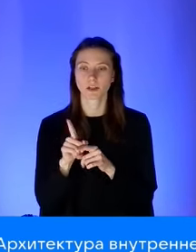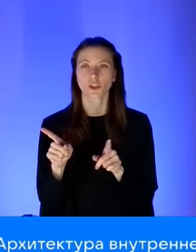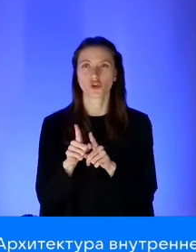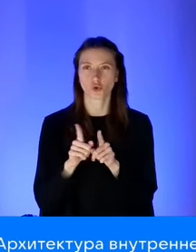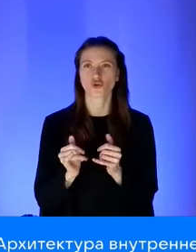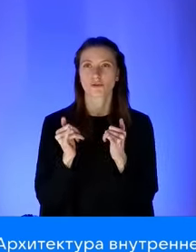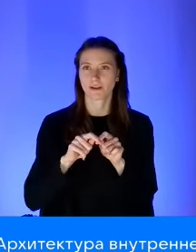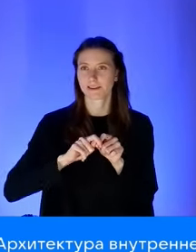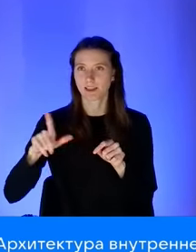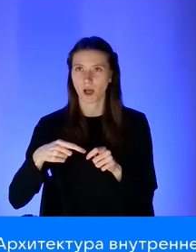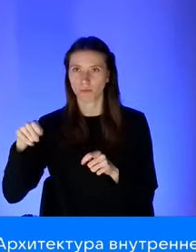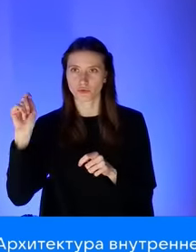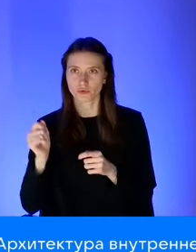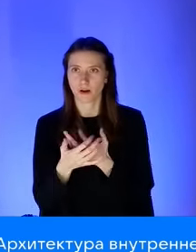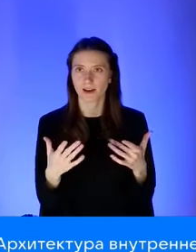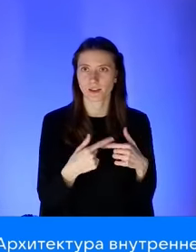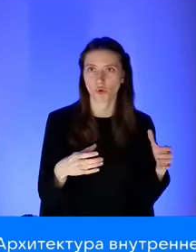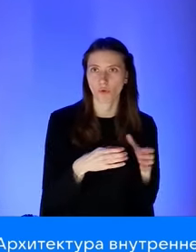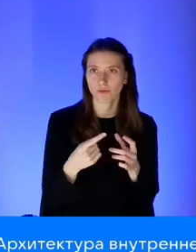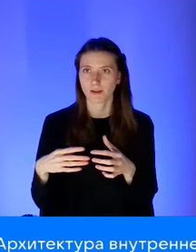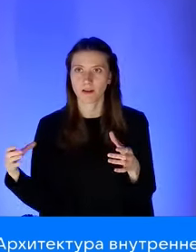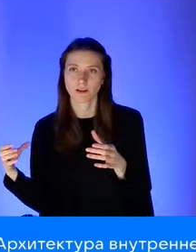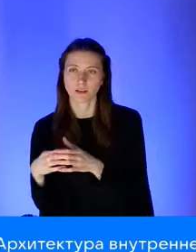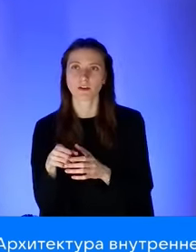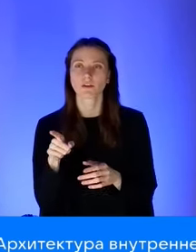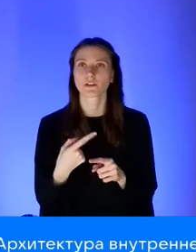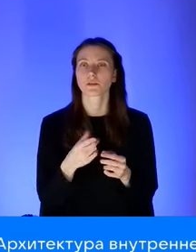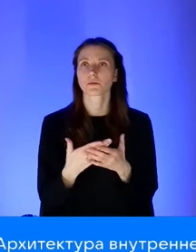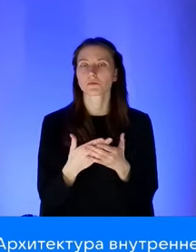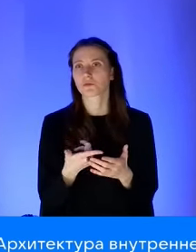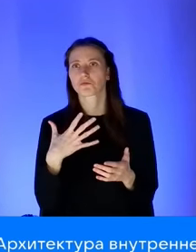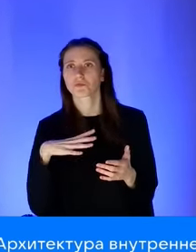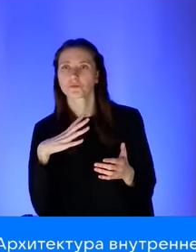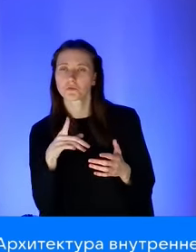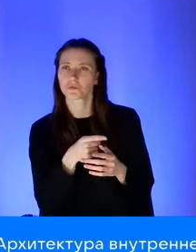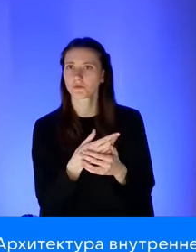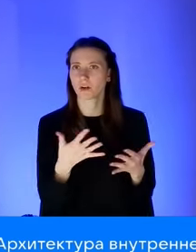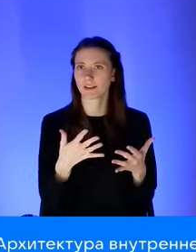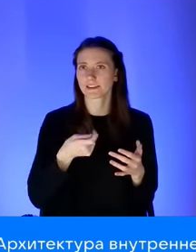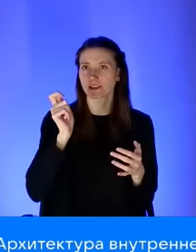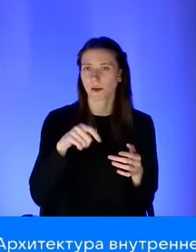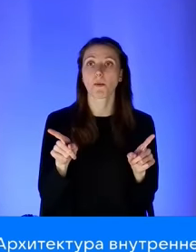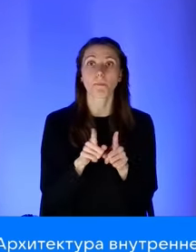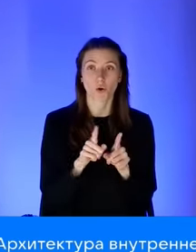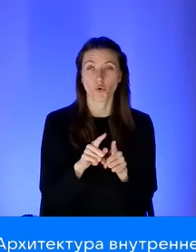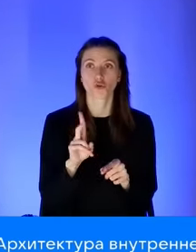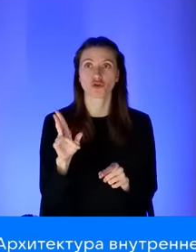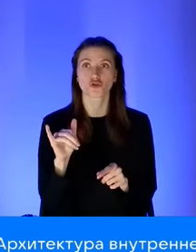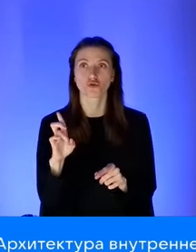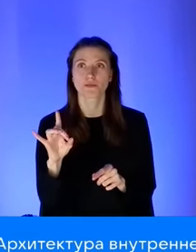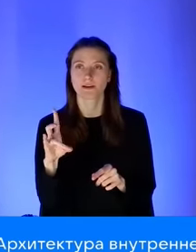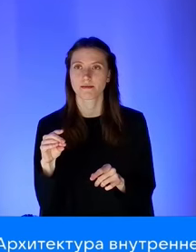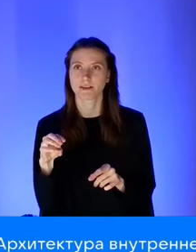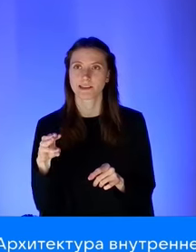который непосредственно там выполняет функцию там дунга запуска и вот похожий на кубернетес но имеющий свои